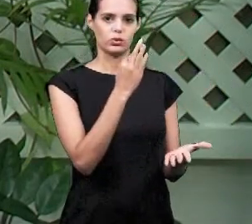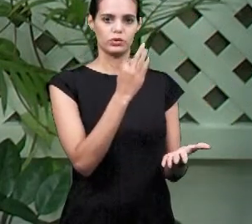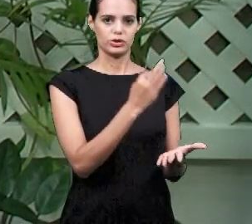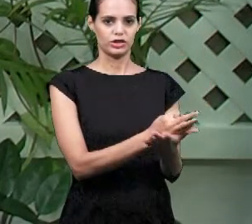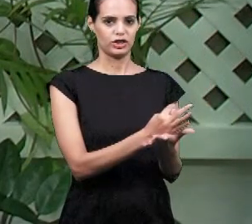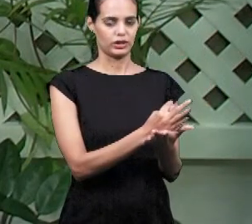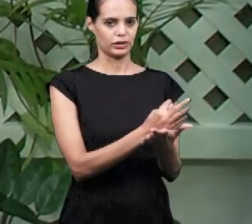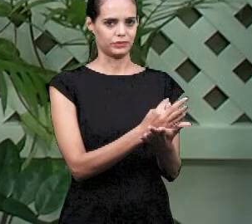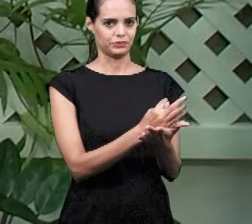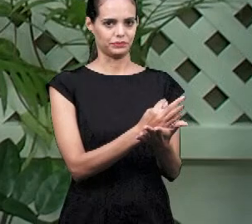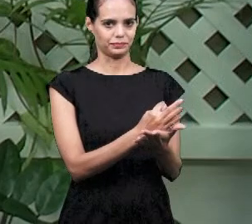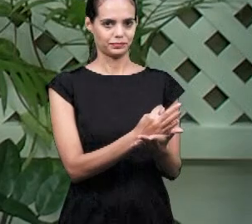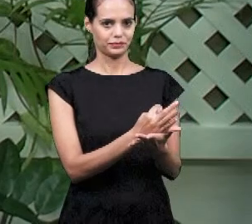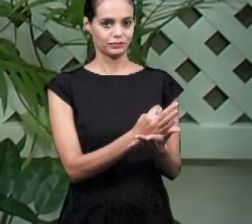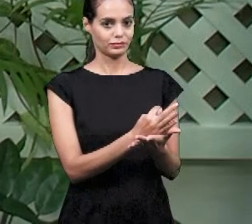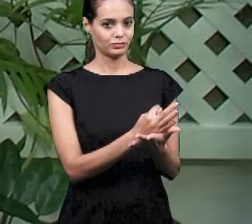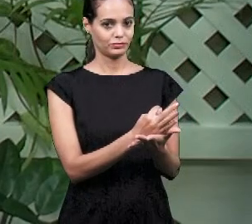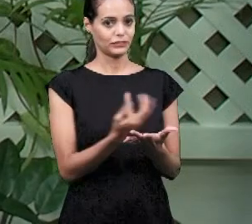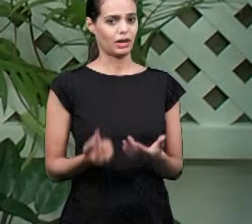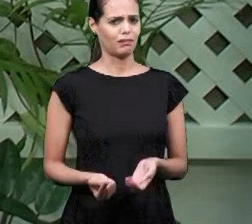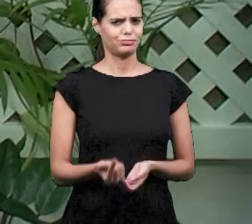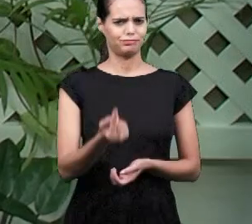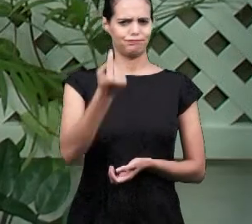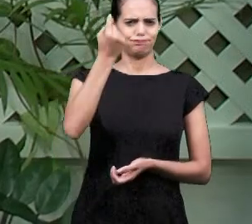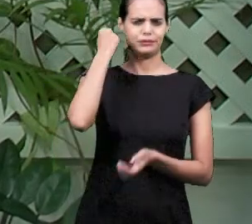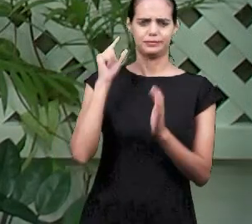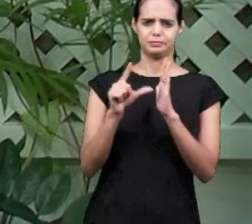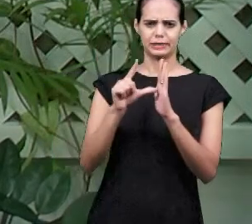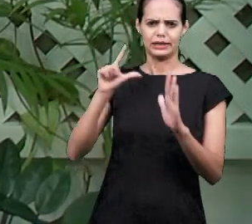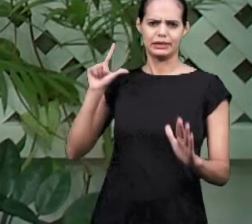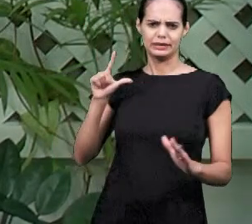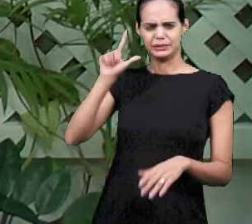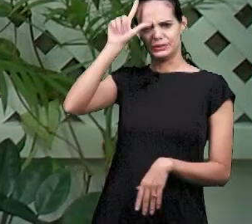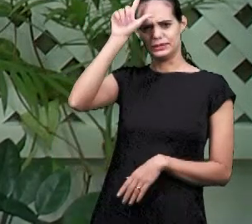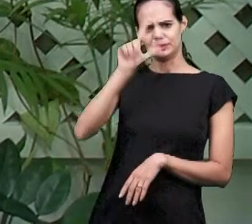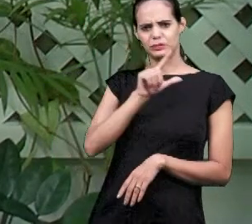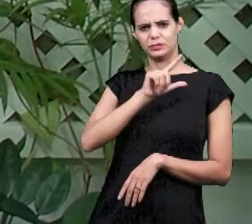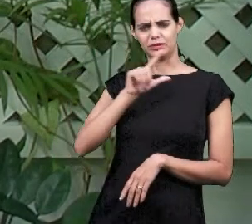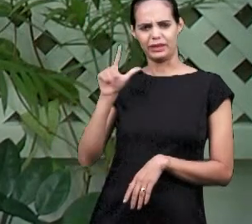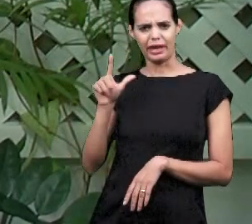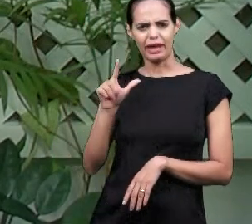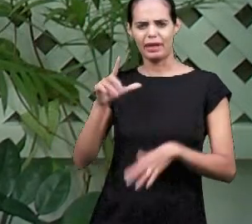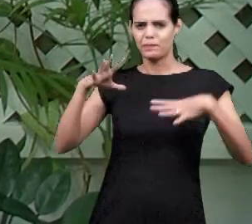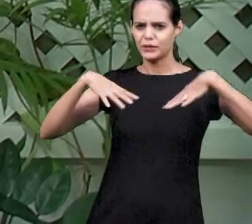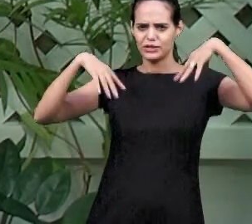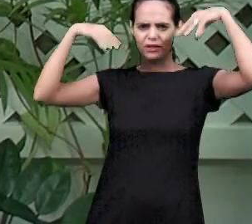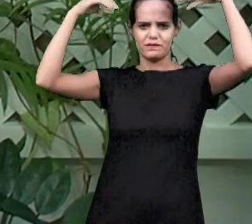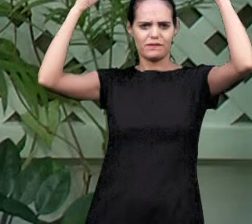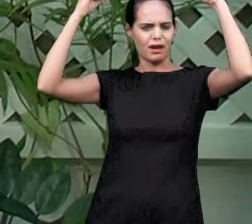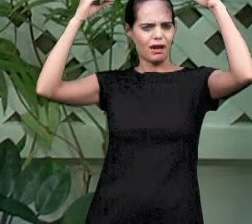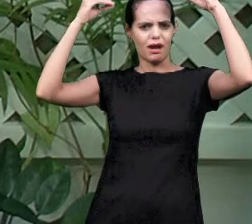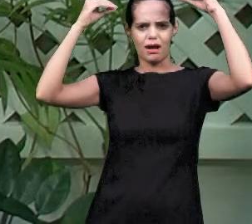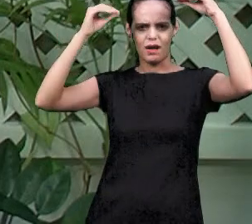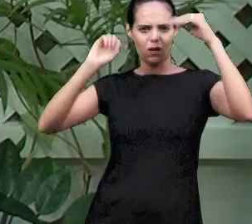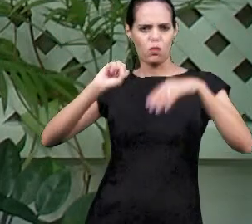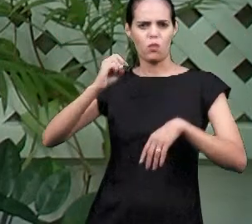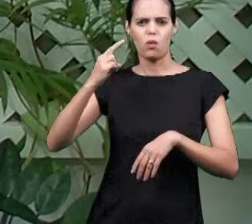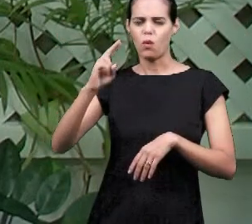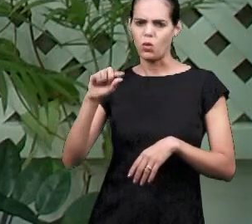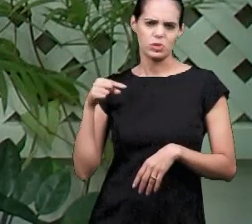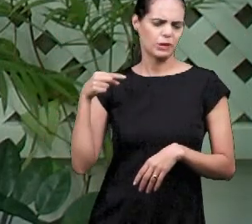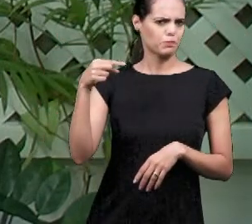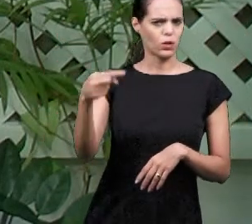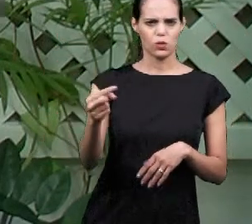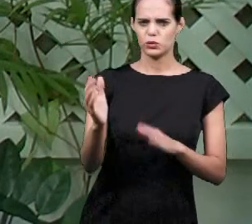terre? Où se trouve le sujet? Où se trouve l'enseignement? Se trouve dans la question doctrinaire du projet